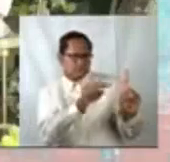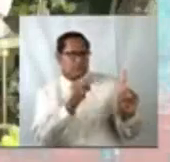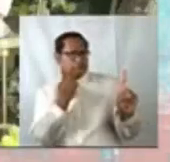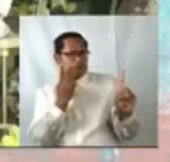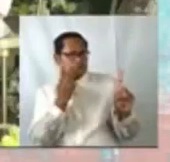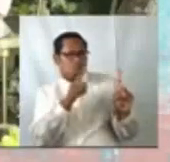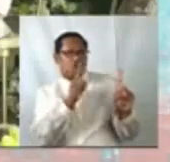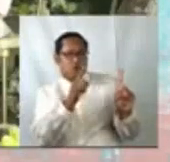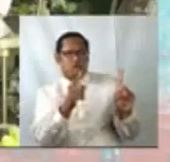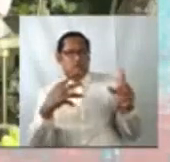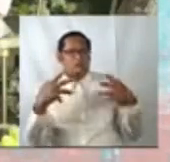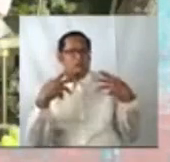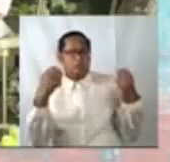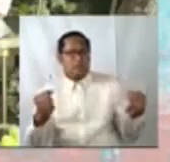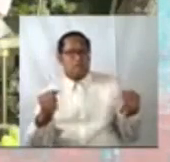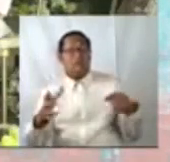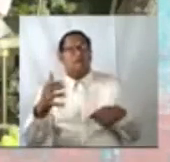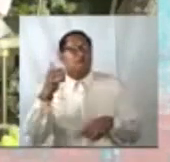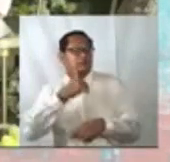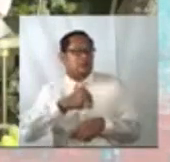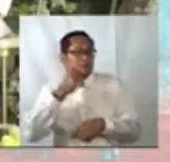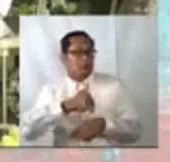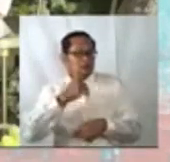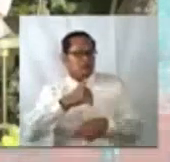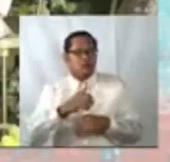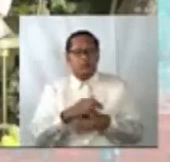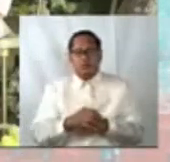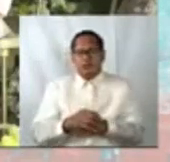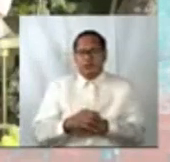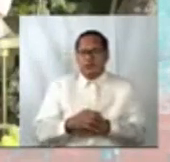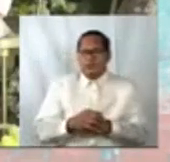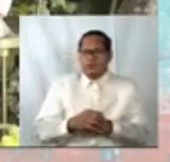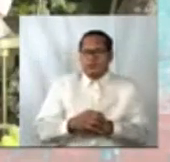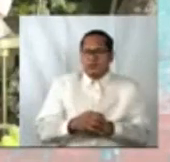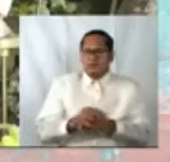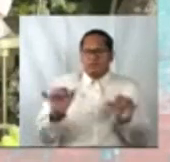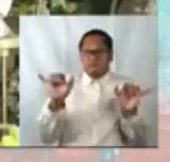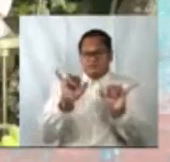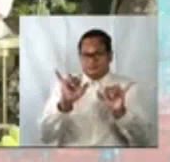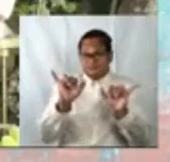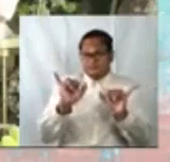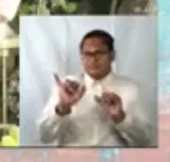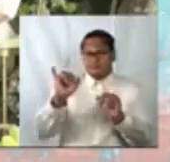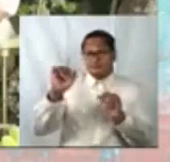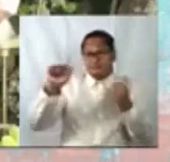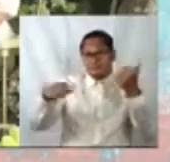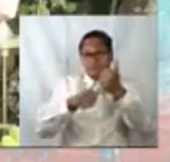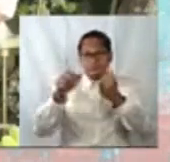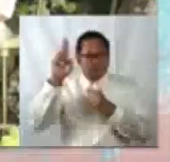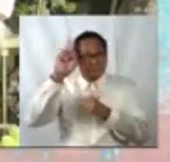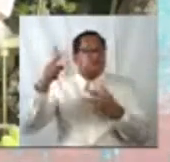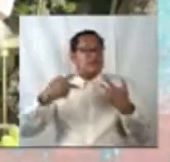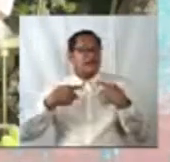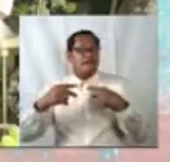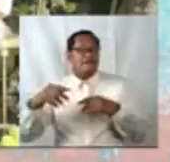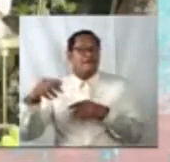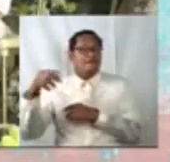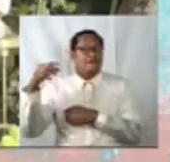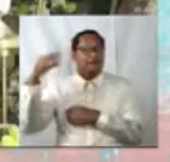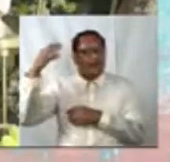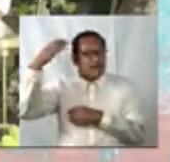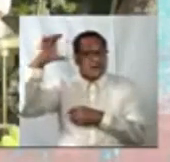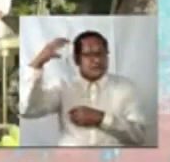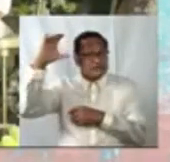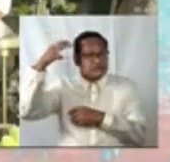ina, malakas na mga babae, no? Ganyan din Yusek, ay mayroon siyang pinsan na ang pangalan ay Baldomero